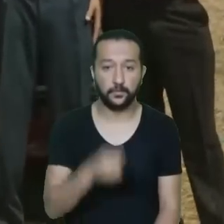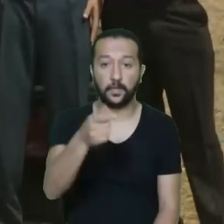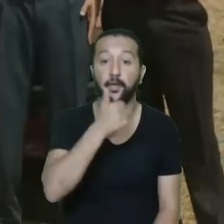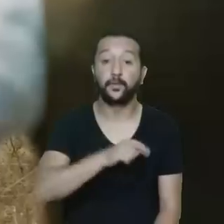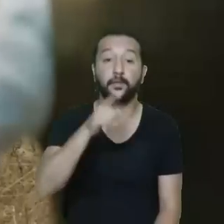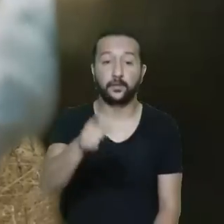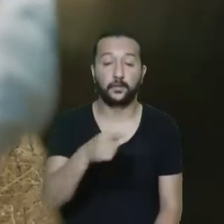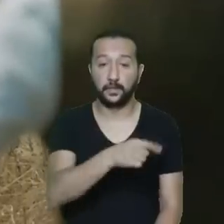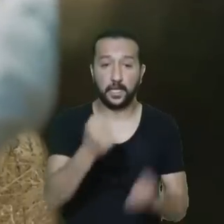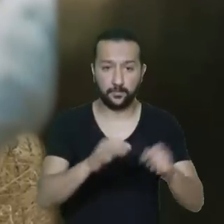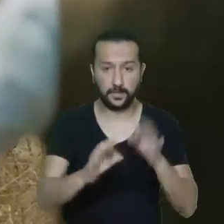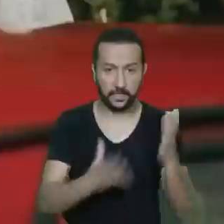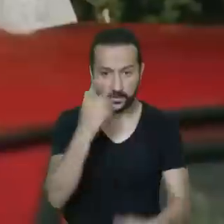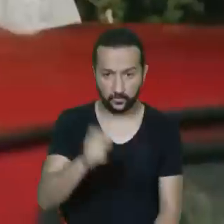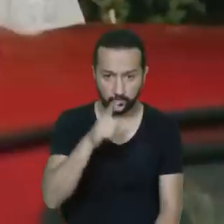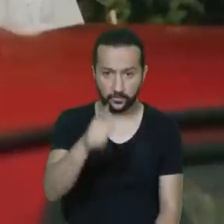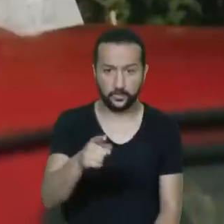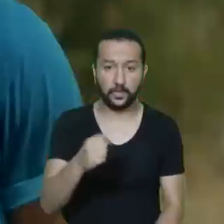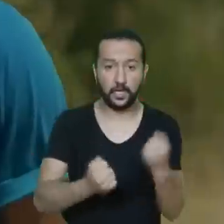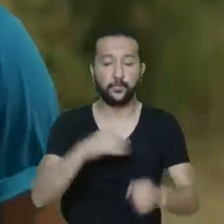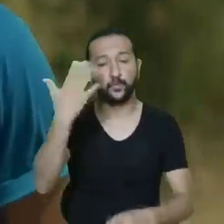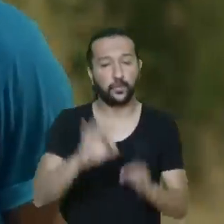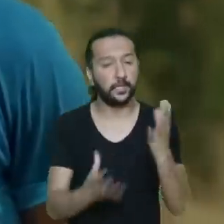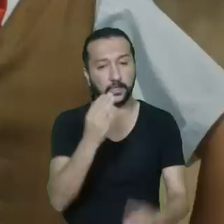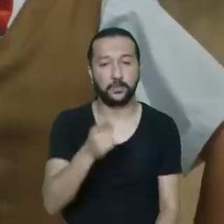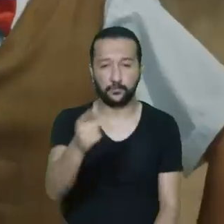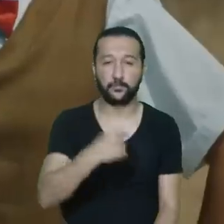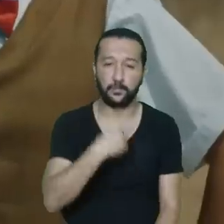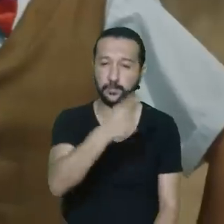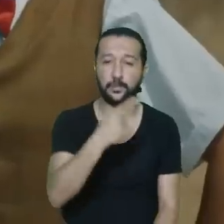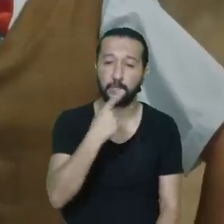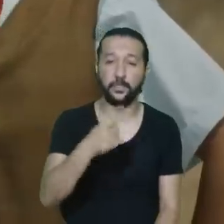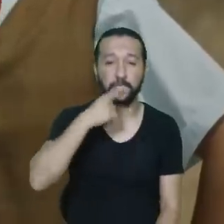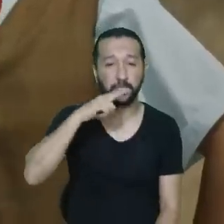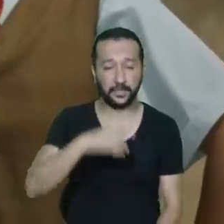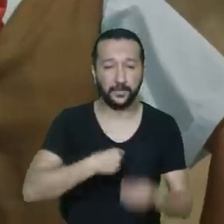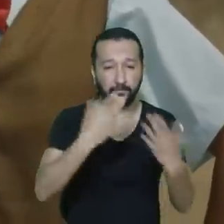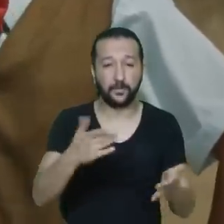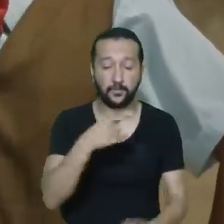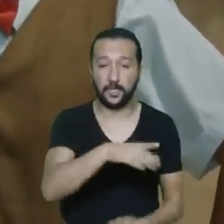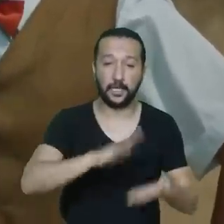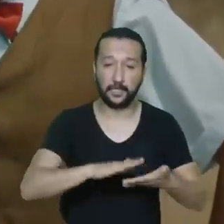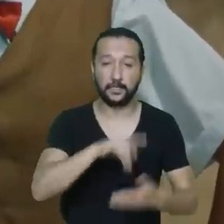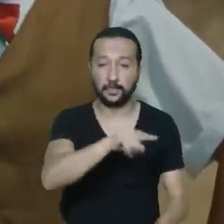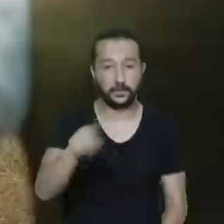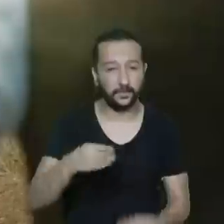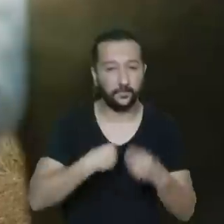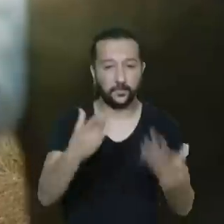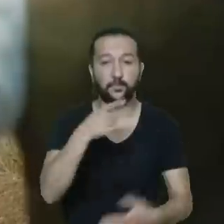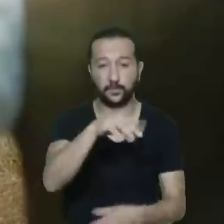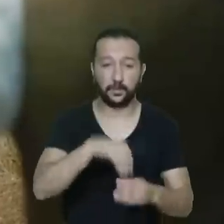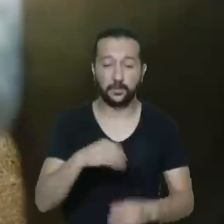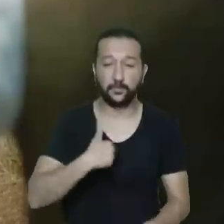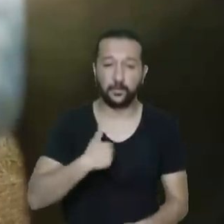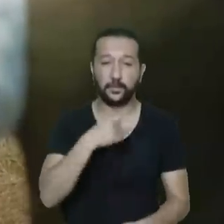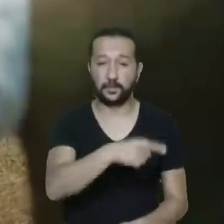Hicabi abi. Arabamı yakıyorsunuz. Arabayı sonra yakarsınız. Ben sana bir bidon zeytin getiriverdim. Arkadaşlarını da getirdim. Bu aralar